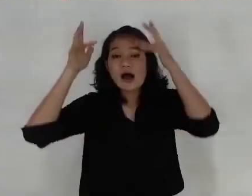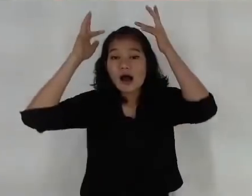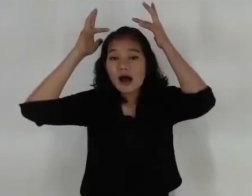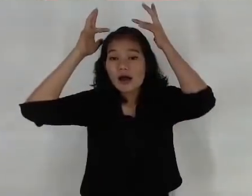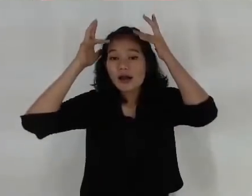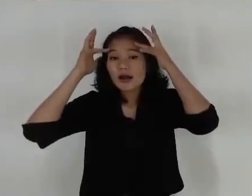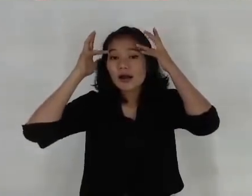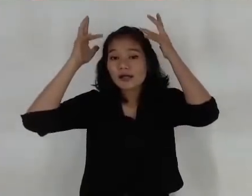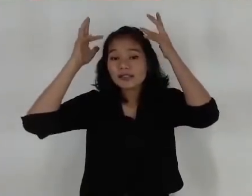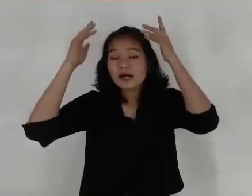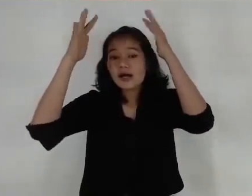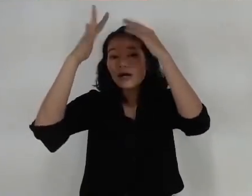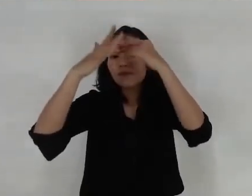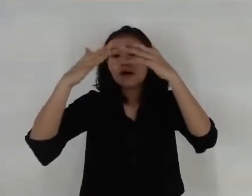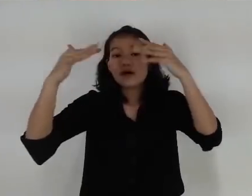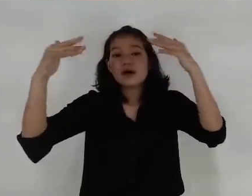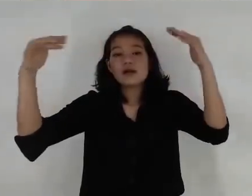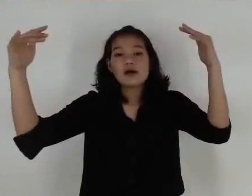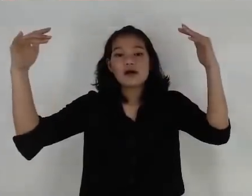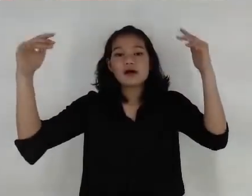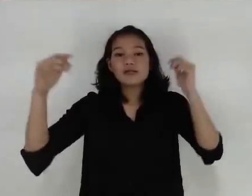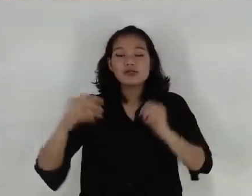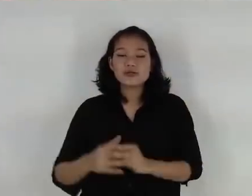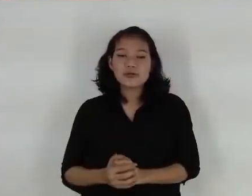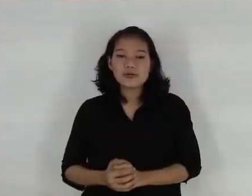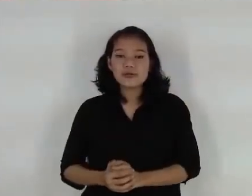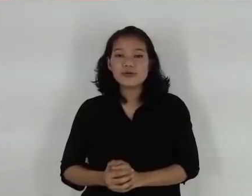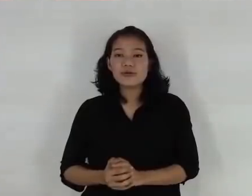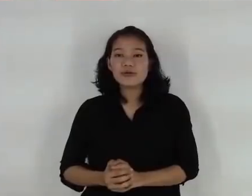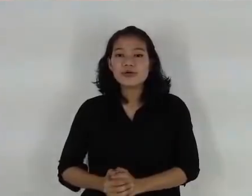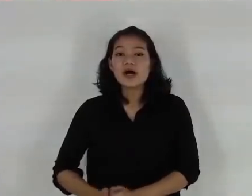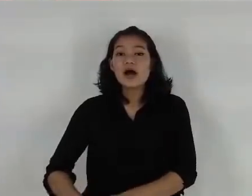ingini rajah berkhodam